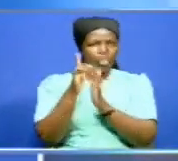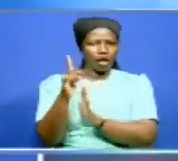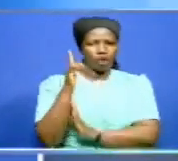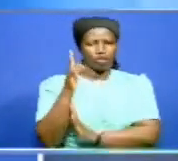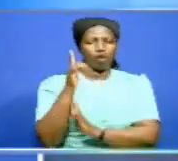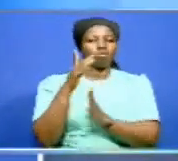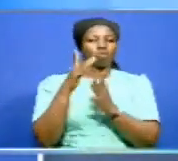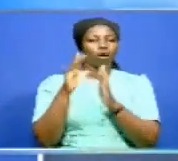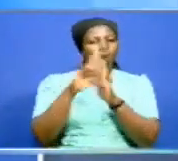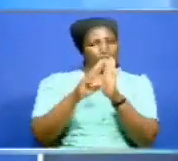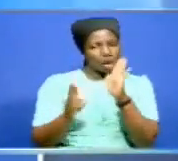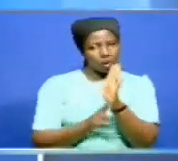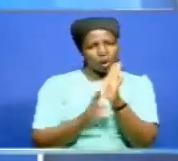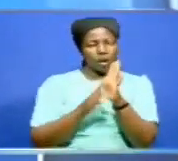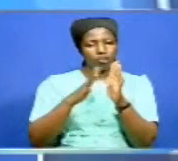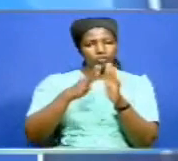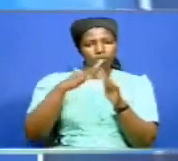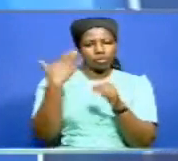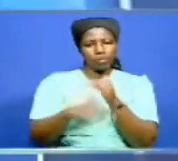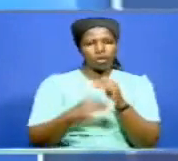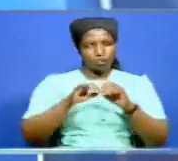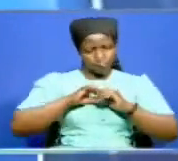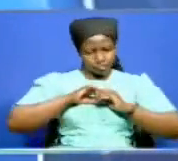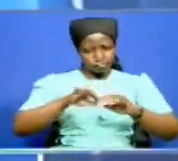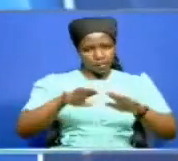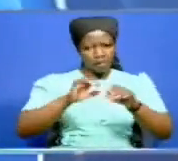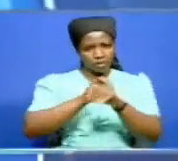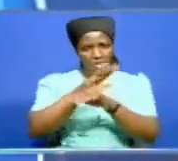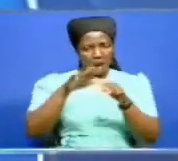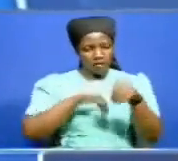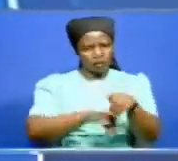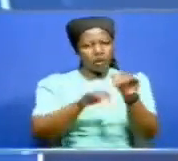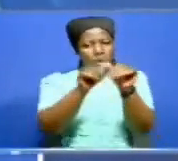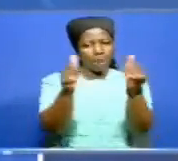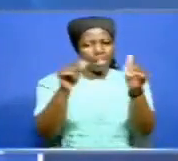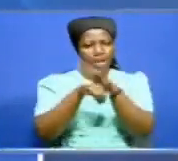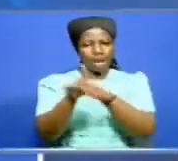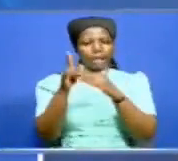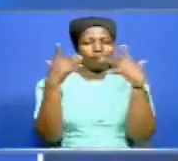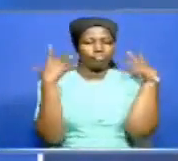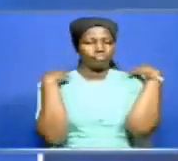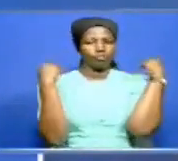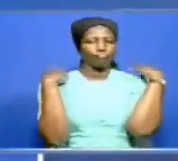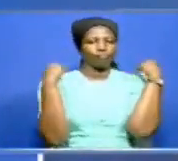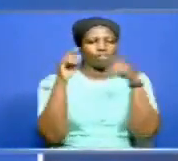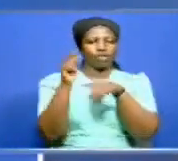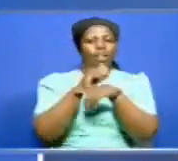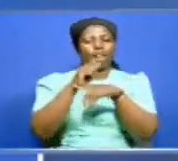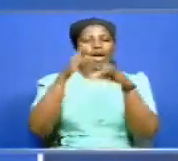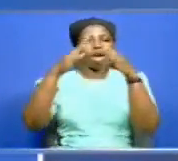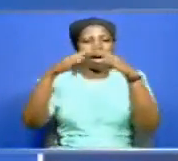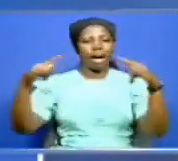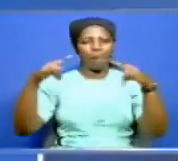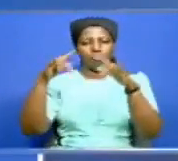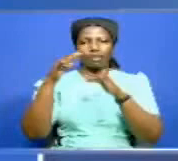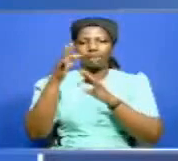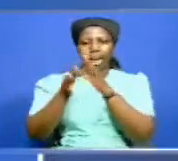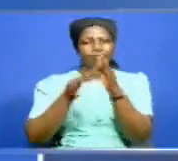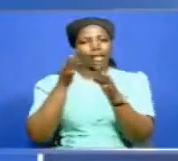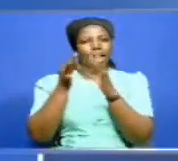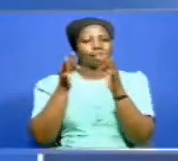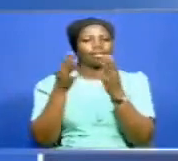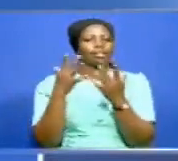kuzuia maambukizi ya virusi vya corona zinafuatwa vikamilifu katika kambi ya mazoezi ya Kasarani. Hii ni kwa sababu kambi